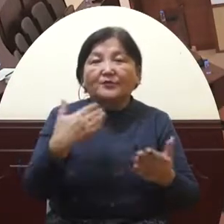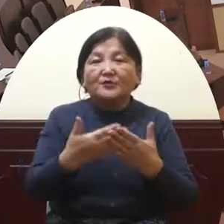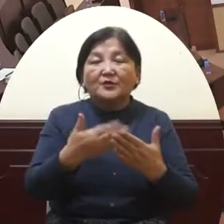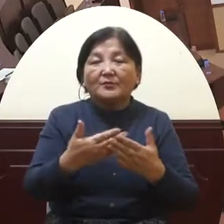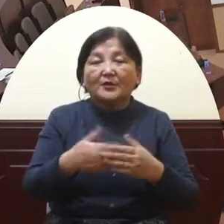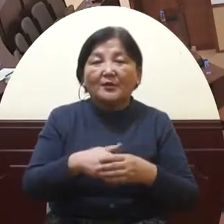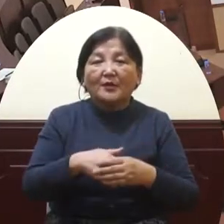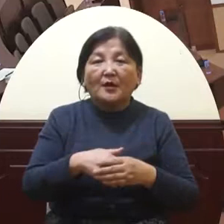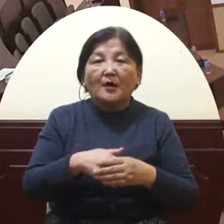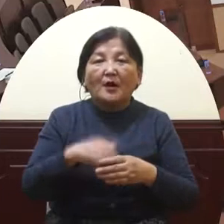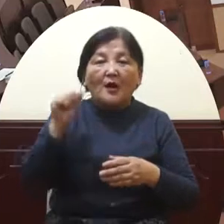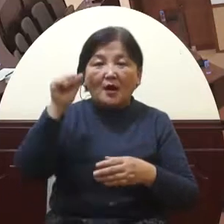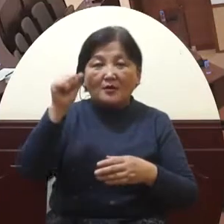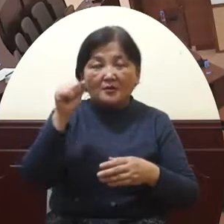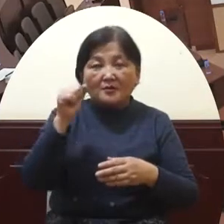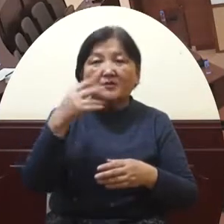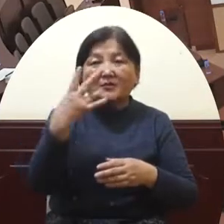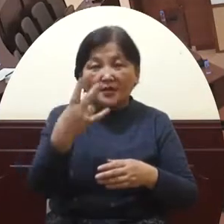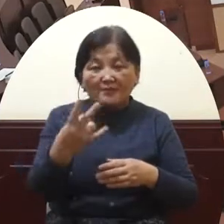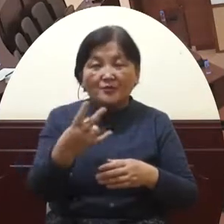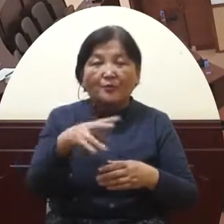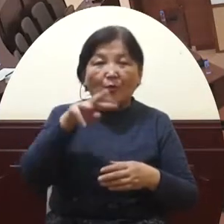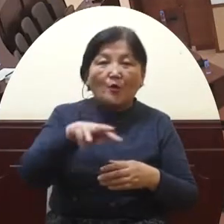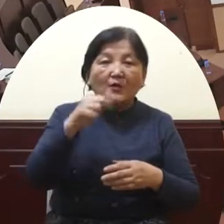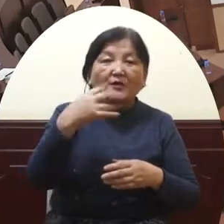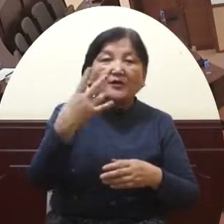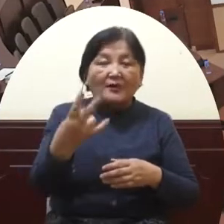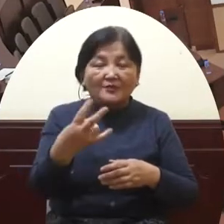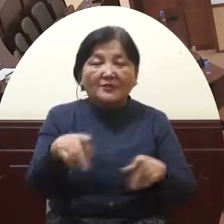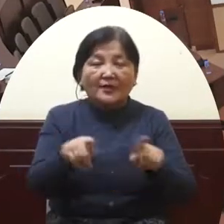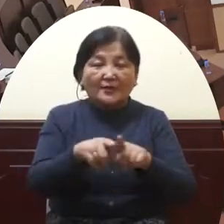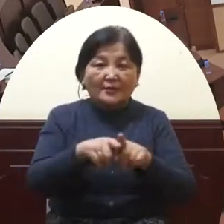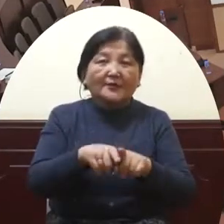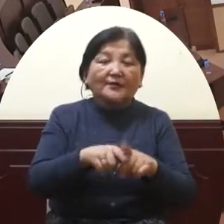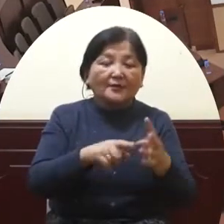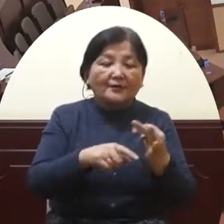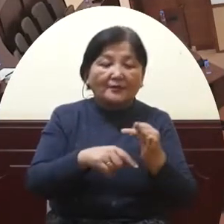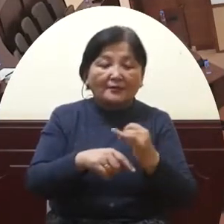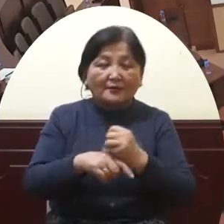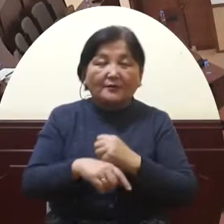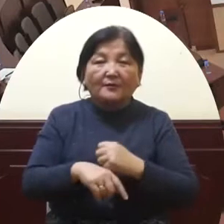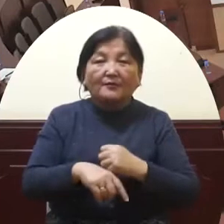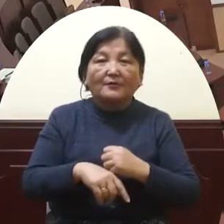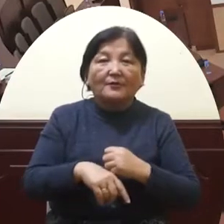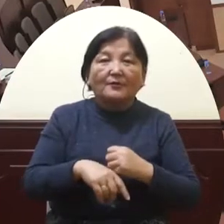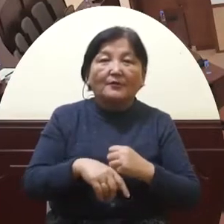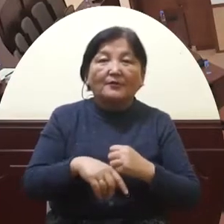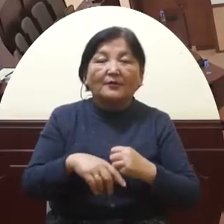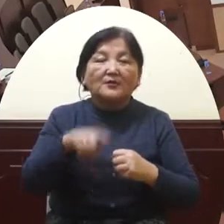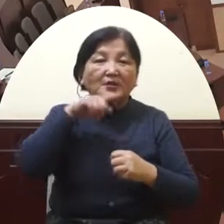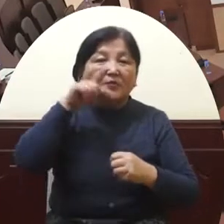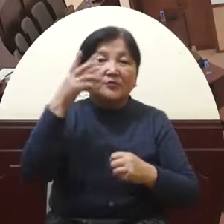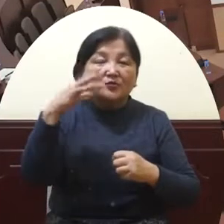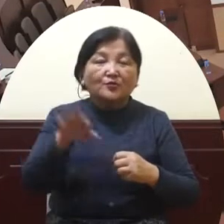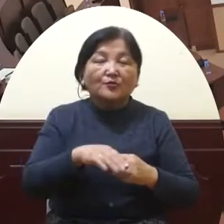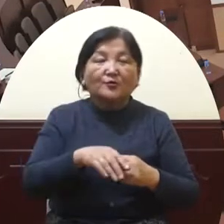жишээлбэл арчсан гэдэг нь Монгол ардын явж байгаа. Ер нь бол боловч үгийн дүн ингээд ажиллаад ингээд ирээд өгнөх үүдээр бас нэгж боловч үгийн